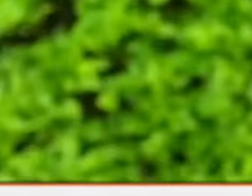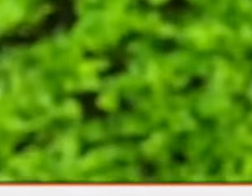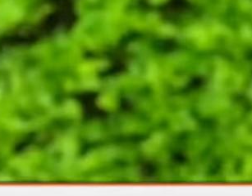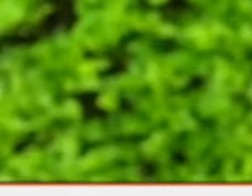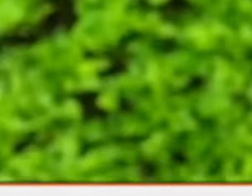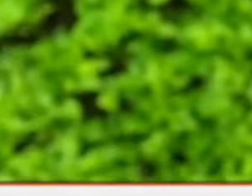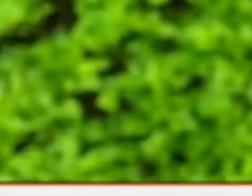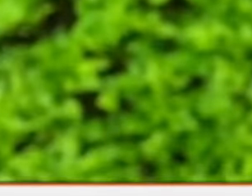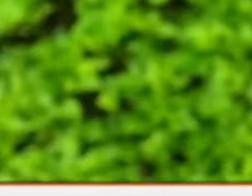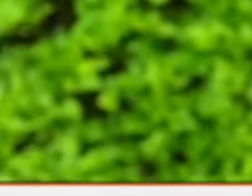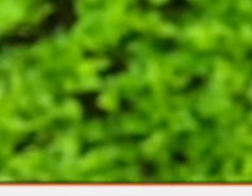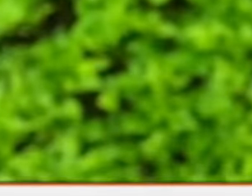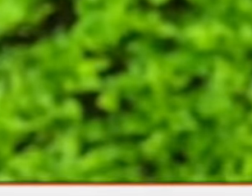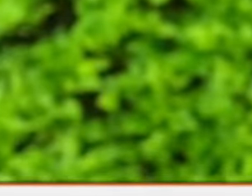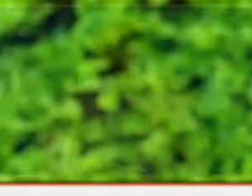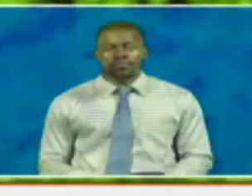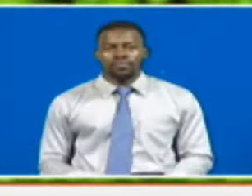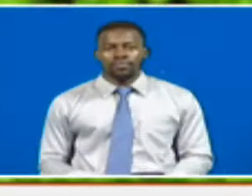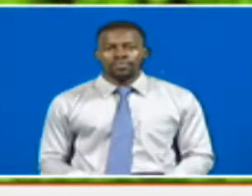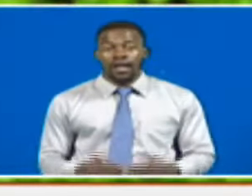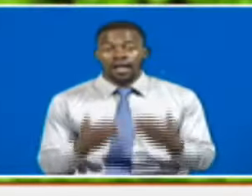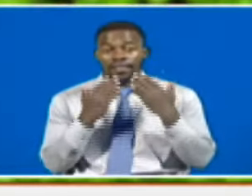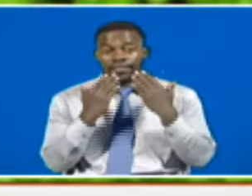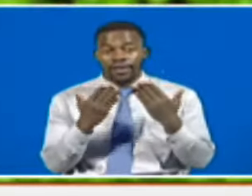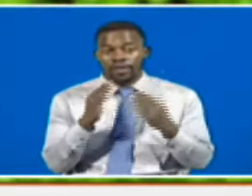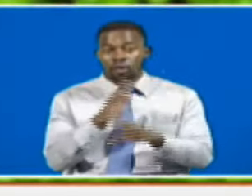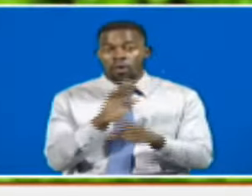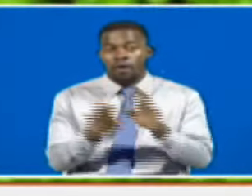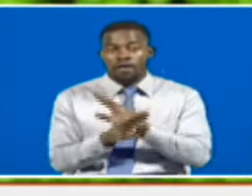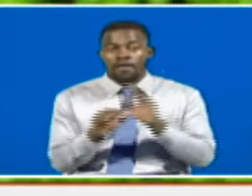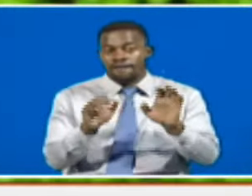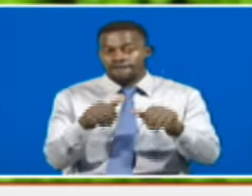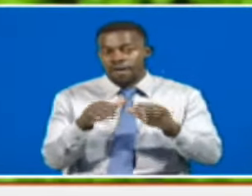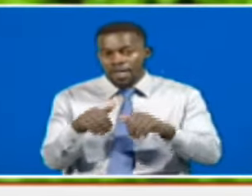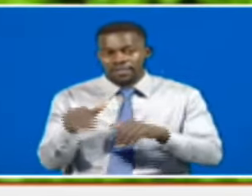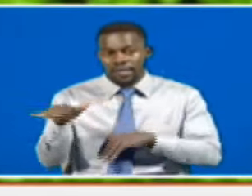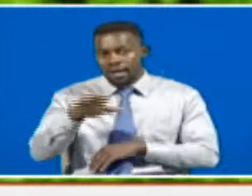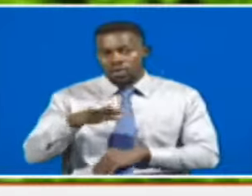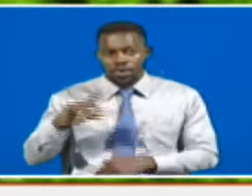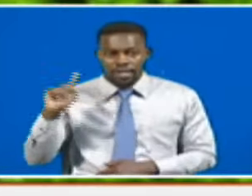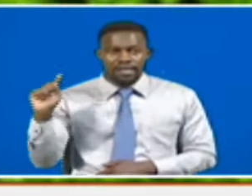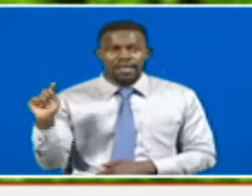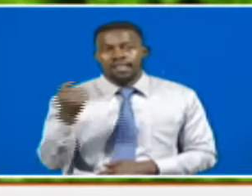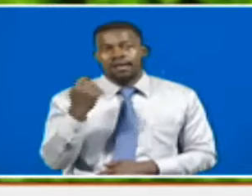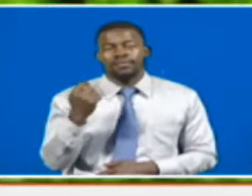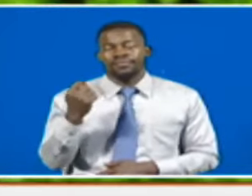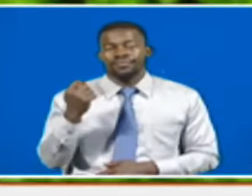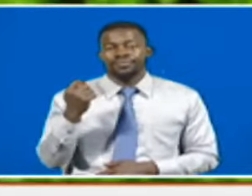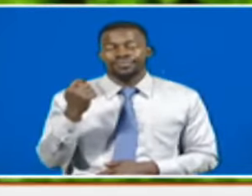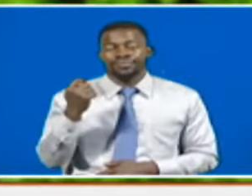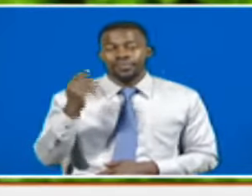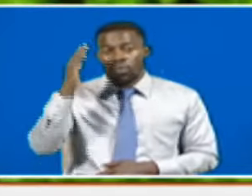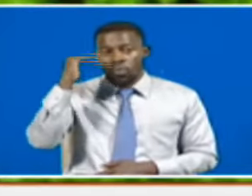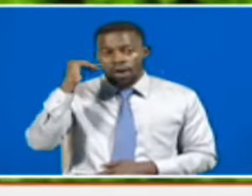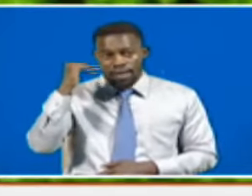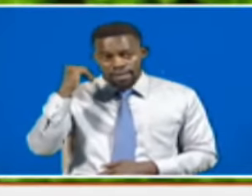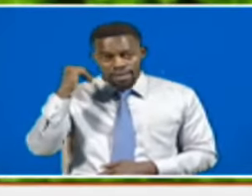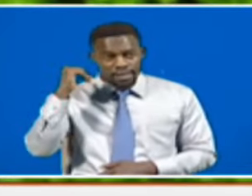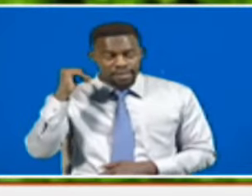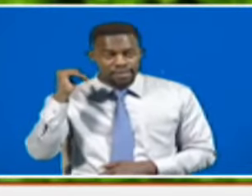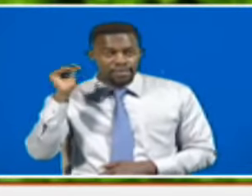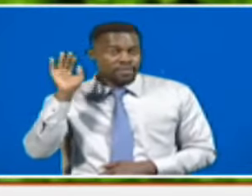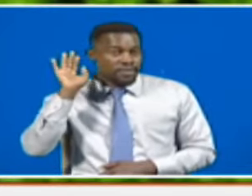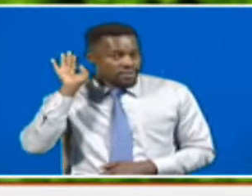Nataka kushukuru wakulima wetu wote katika taifa letu la Kenya kwa kusikia